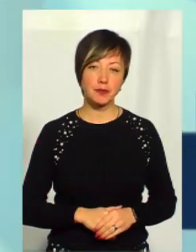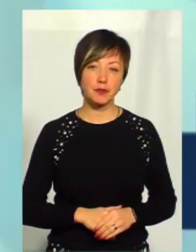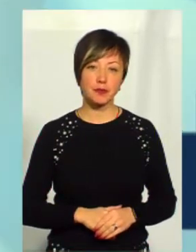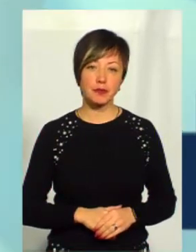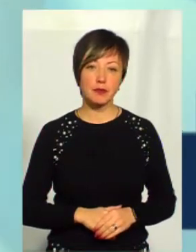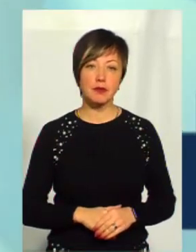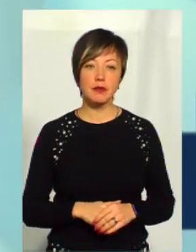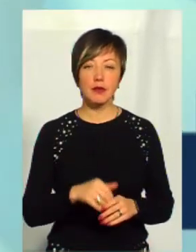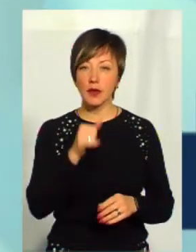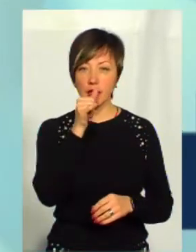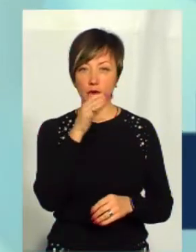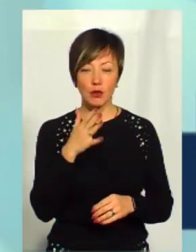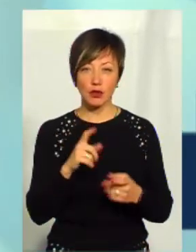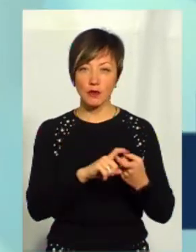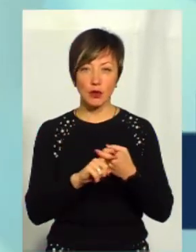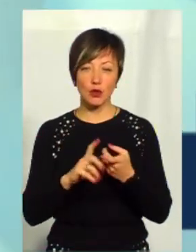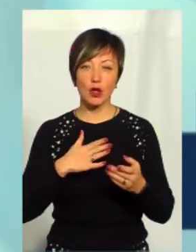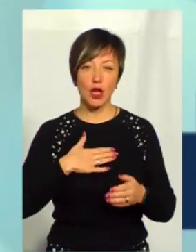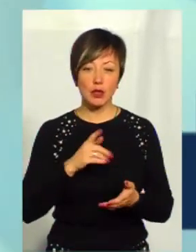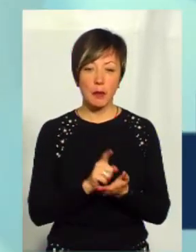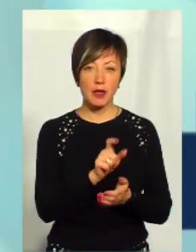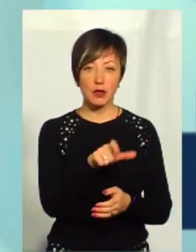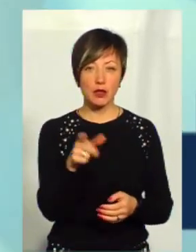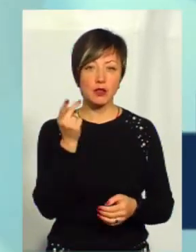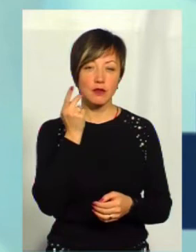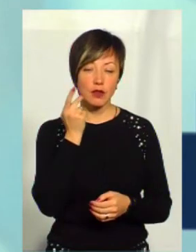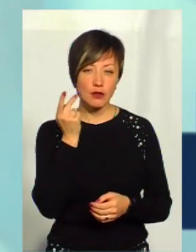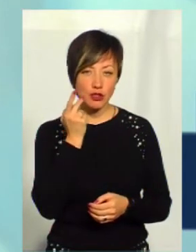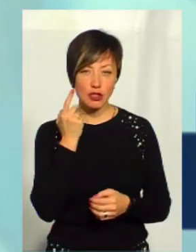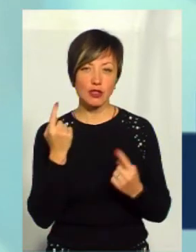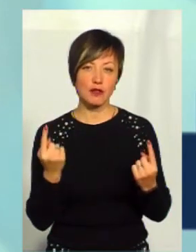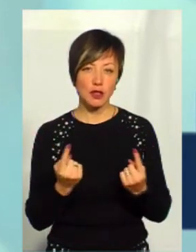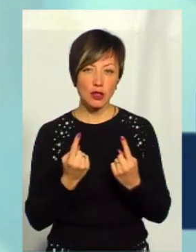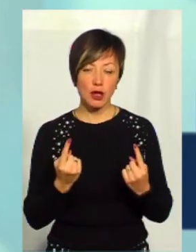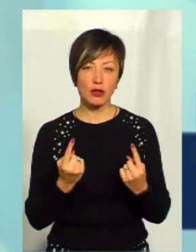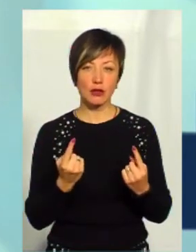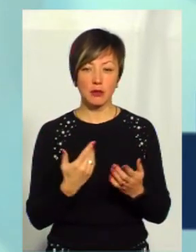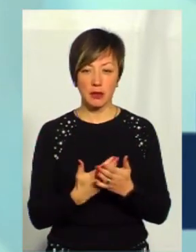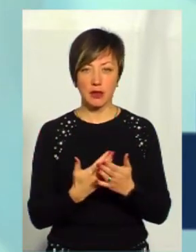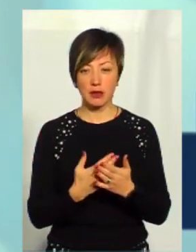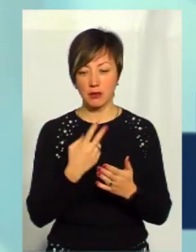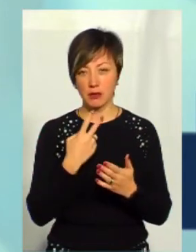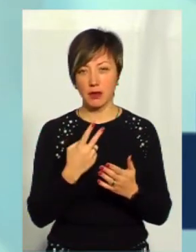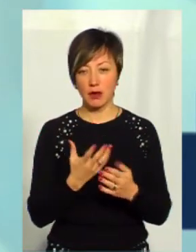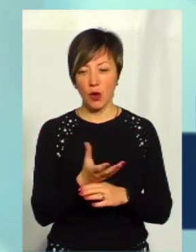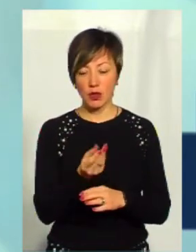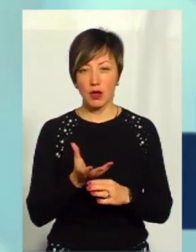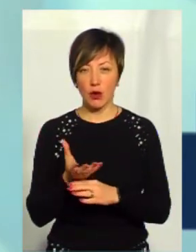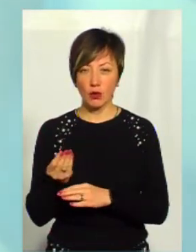це не може відноситись до наших пенсіонерів. Вони, звичайно, завжди, якщо взяти статистику,